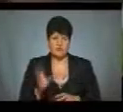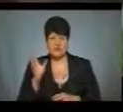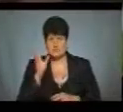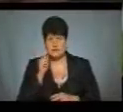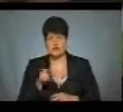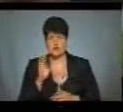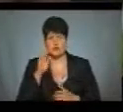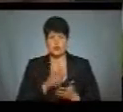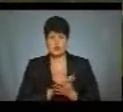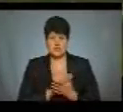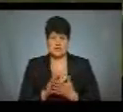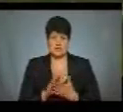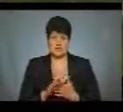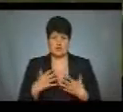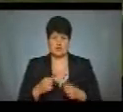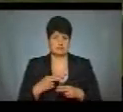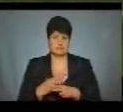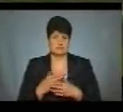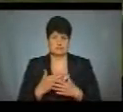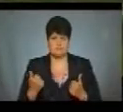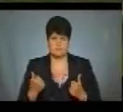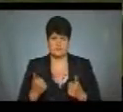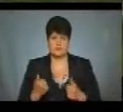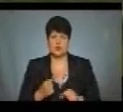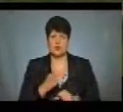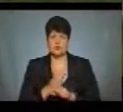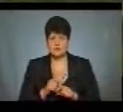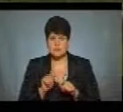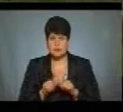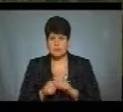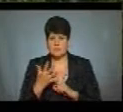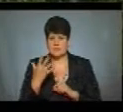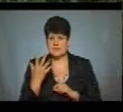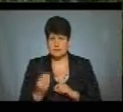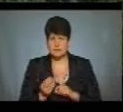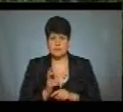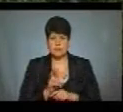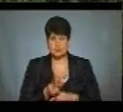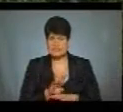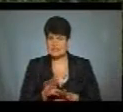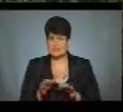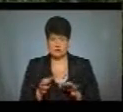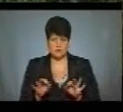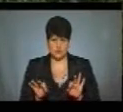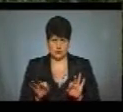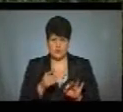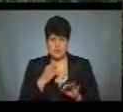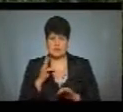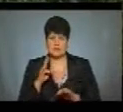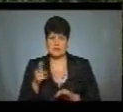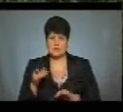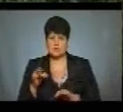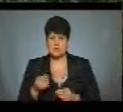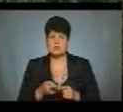тут чиста і здоров'ю не шкодить. Аналізи в лабораторії робитимуть протягом 5 днів. Туди нам заходити не дозволили. За словами Наталії Грисько, для